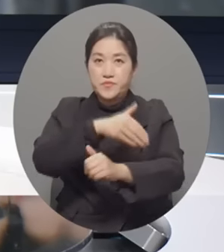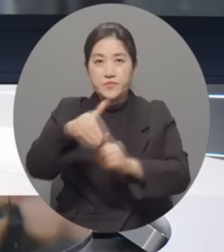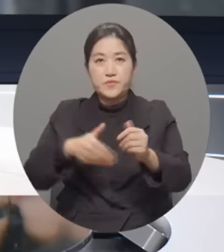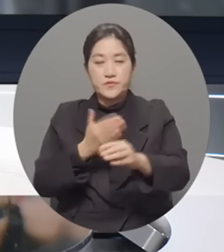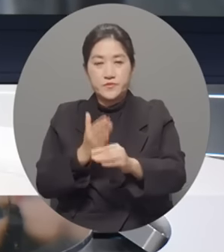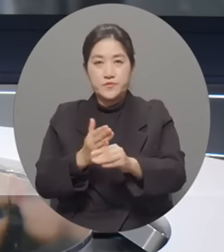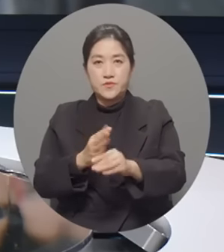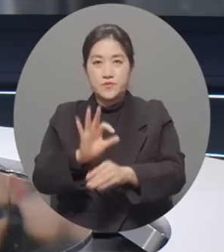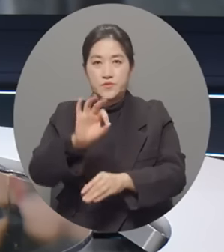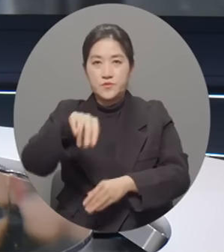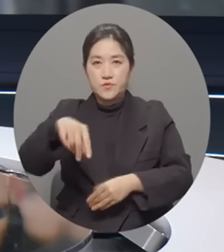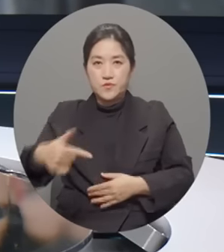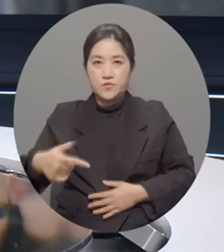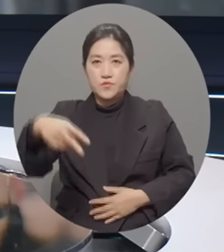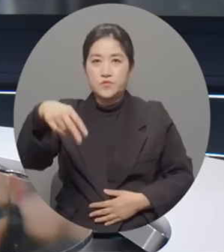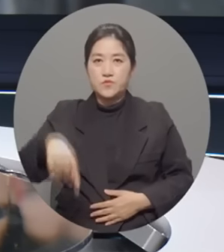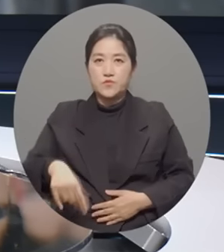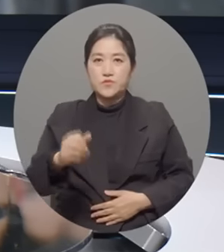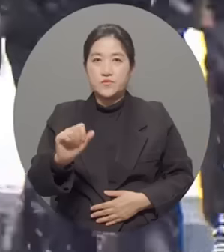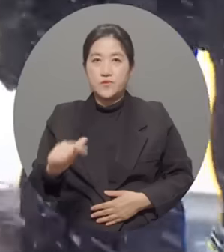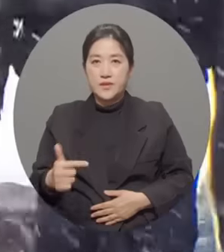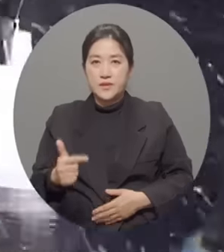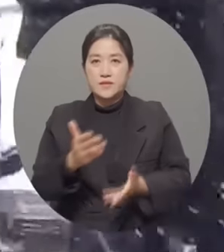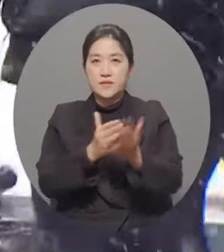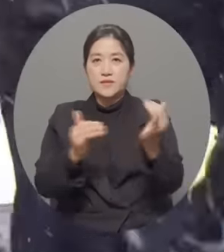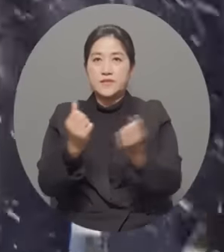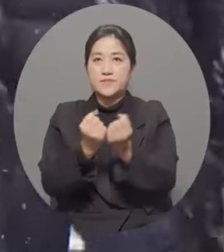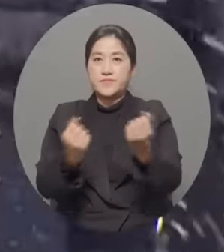모양새입니다. 윤수환 기자의 보도입니다.